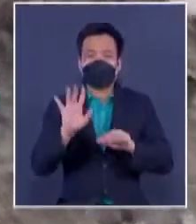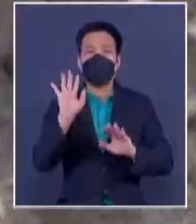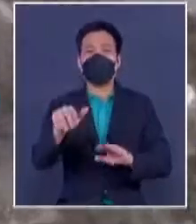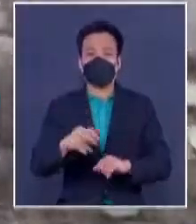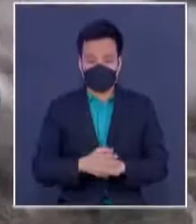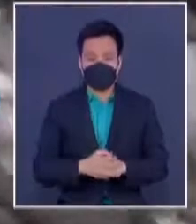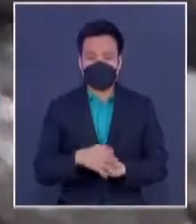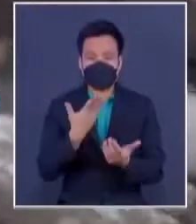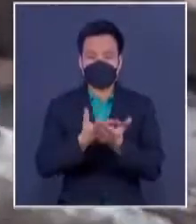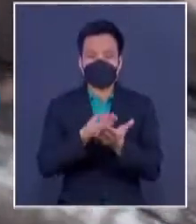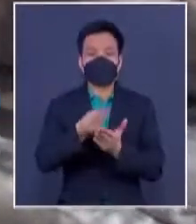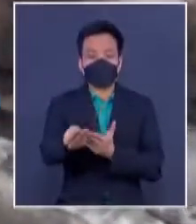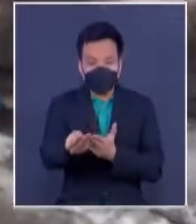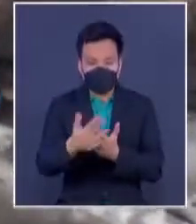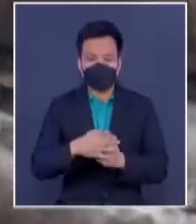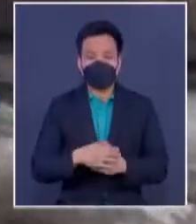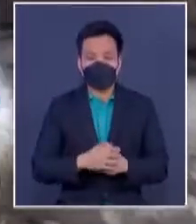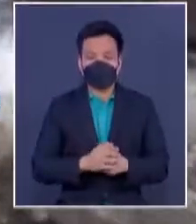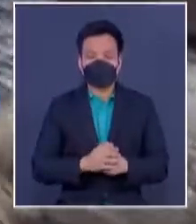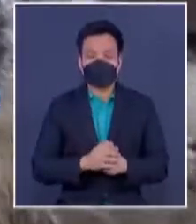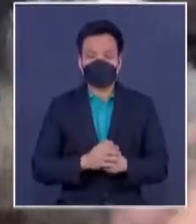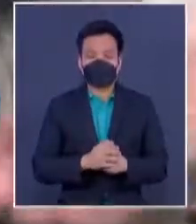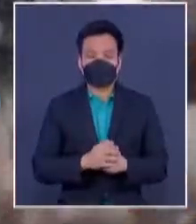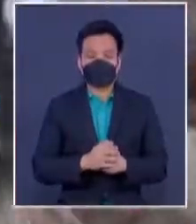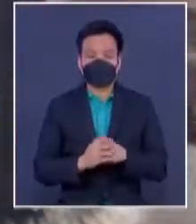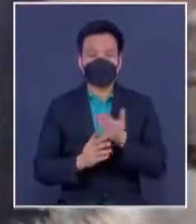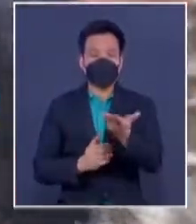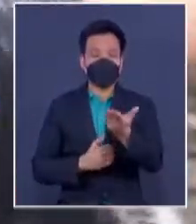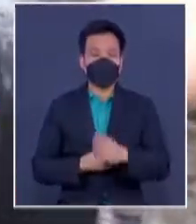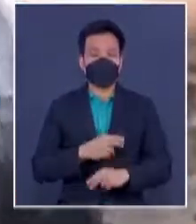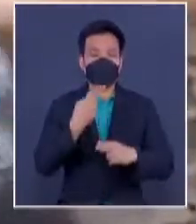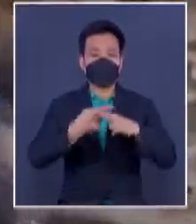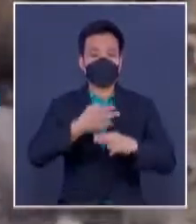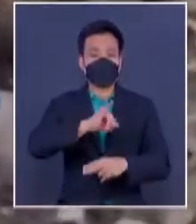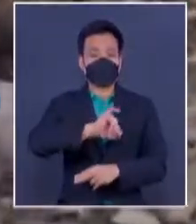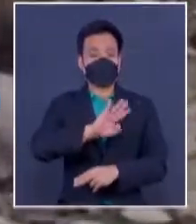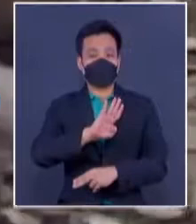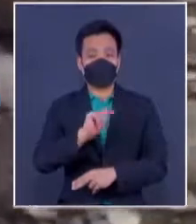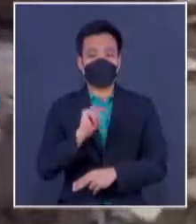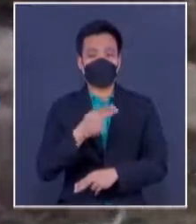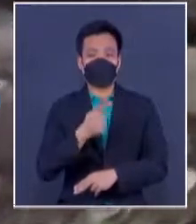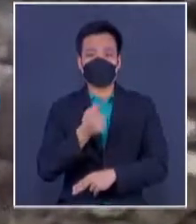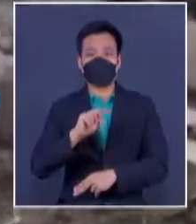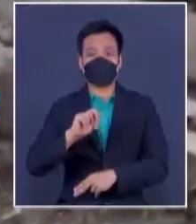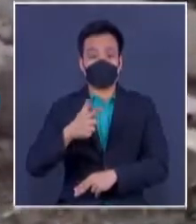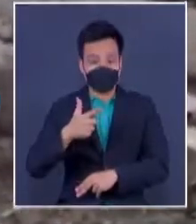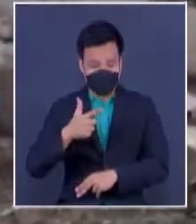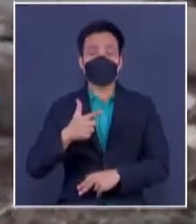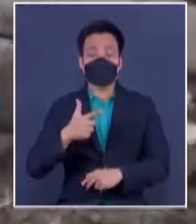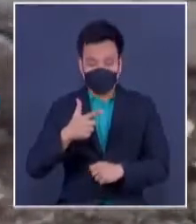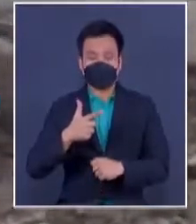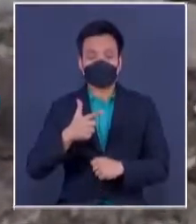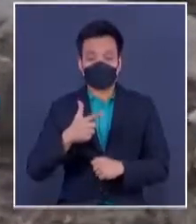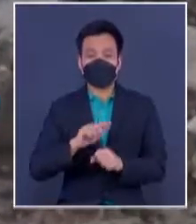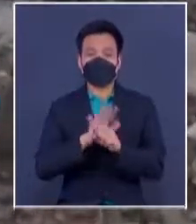าเรียบร้อยนะครับนี่คือเจ้าใบทองนะครับเจ้าใบทองเนี่ยเป็นควายเพศผู้รูปร่างดีแบบนี้ครับสวยงามนะครับคุณผู้ชมครับก็เป็นควายที่เข